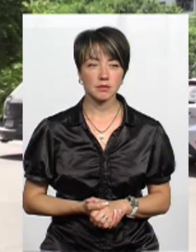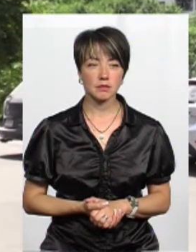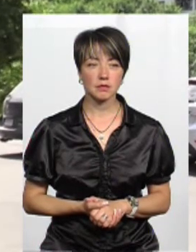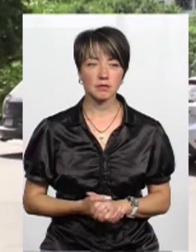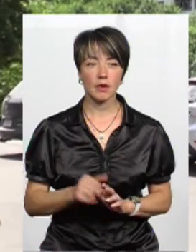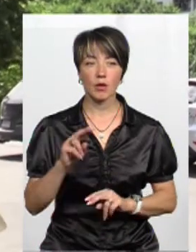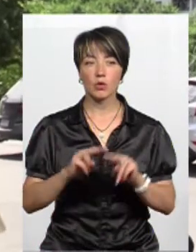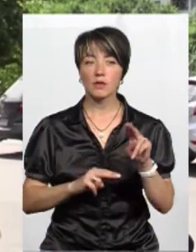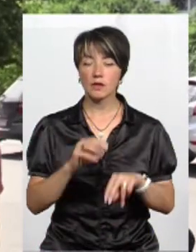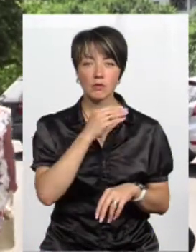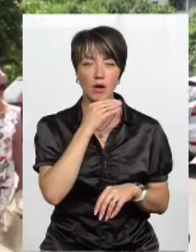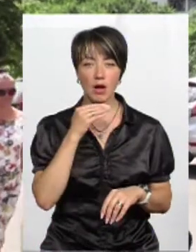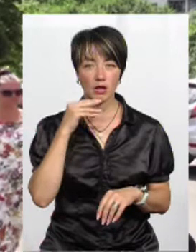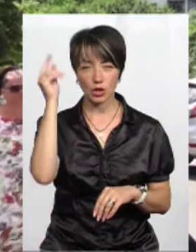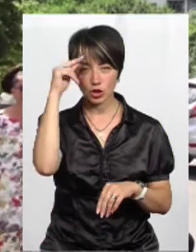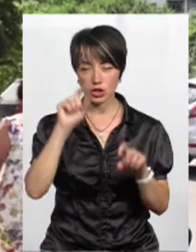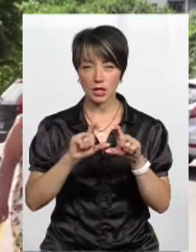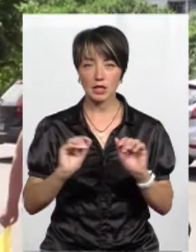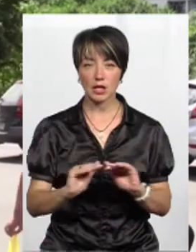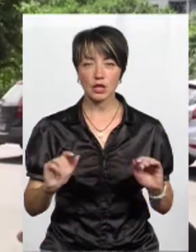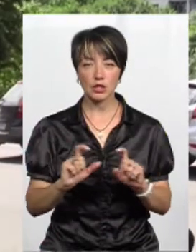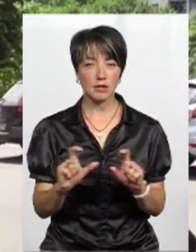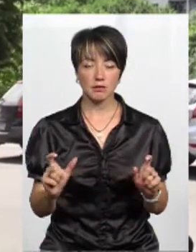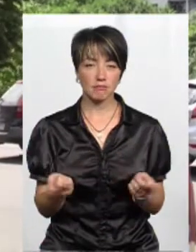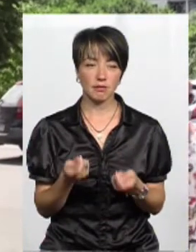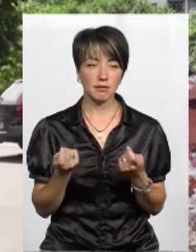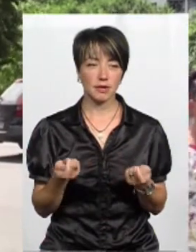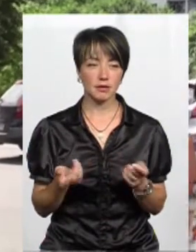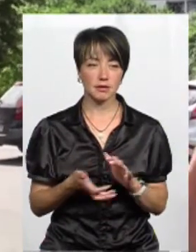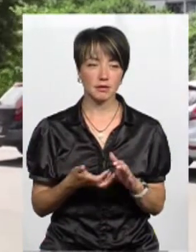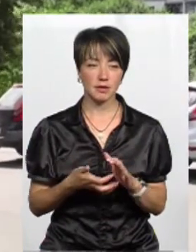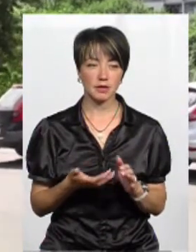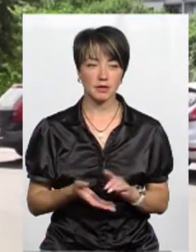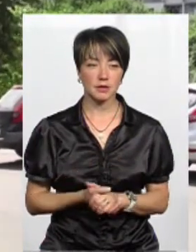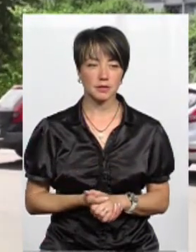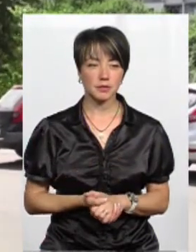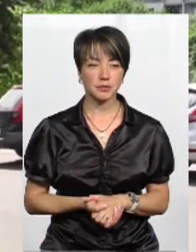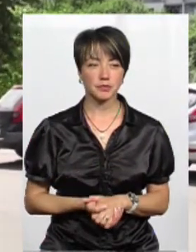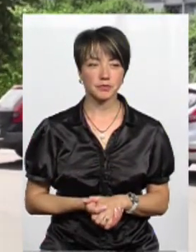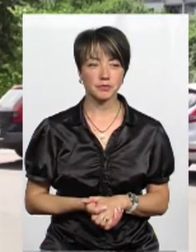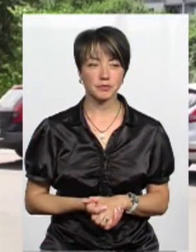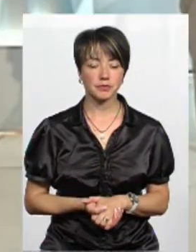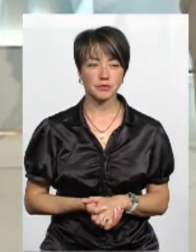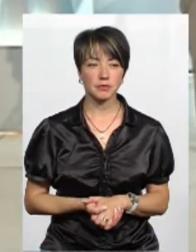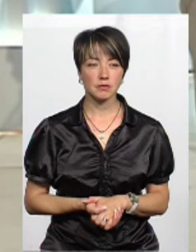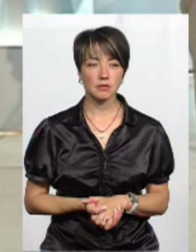Будівництва багато, а шкіл і дитячих садків, то, що осталось, то і є.